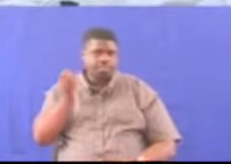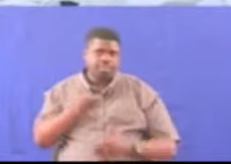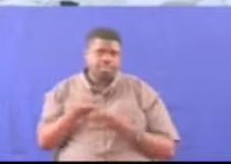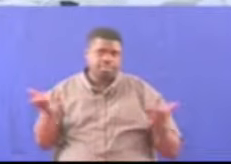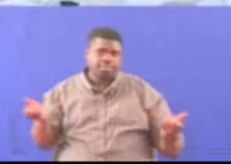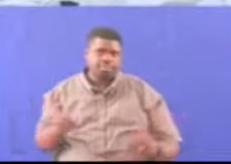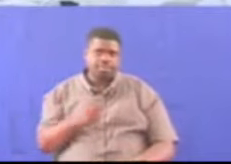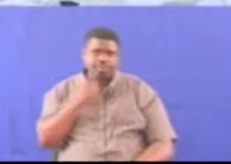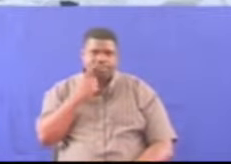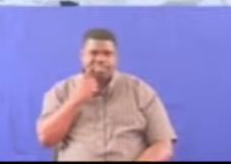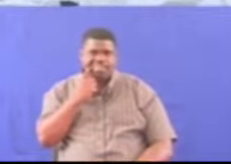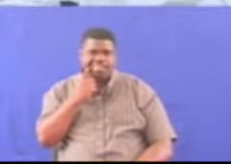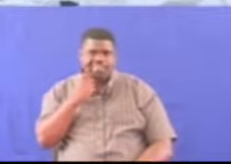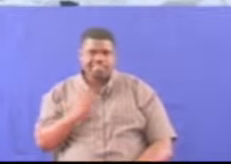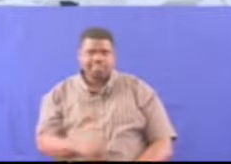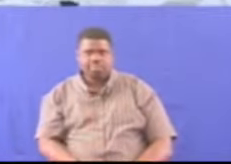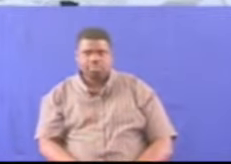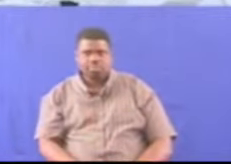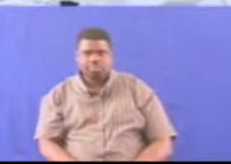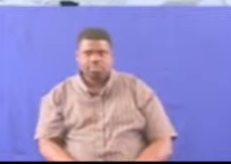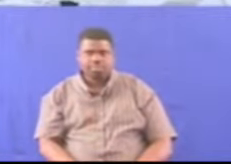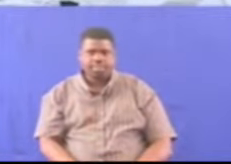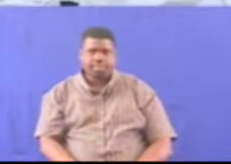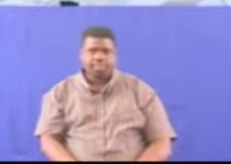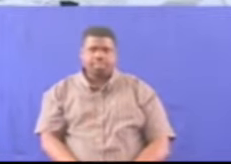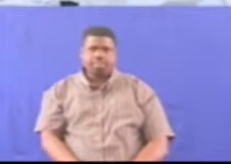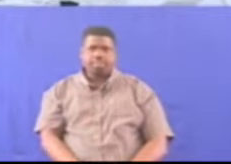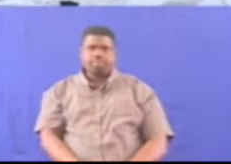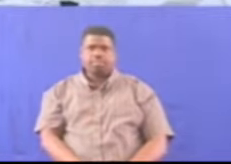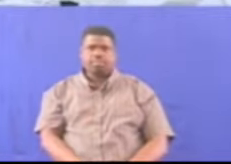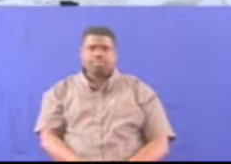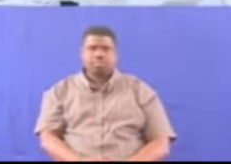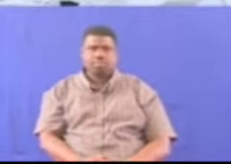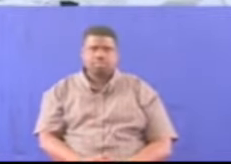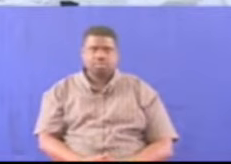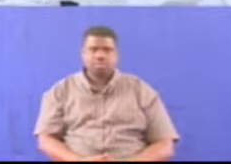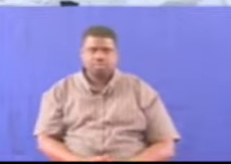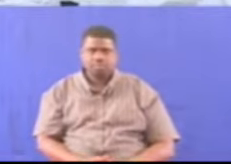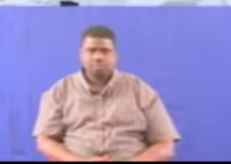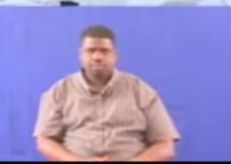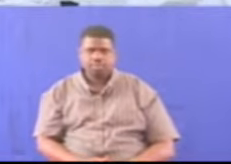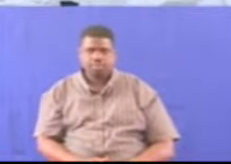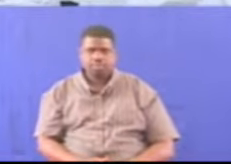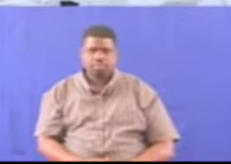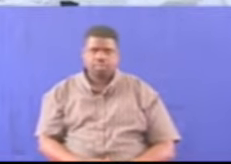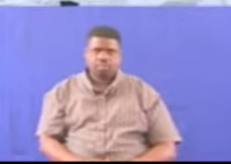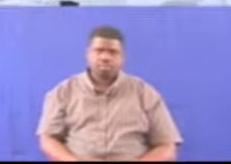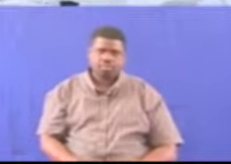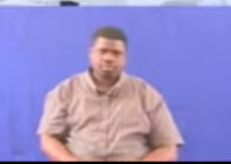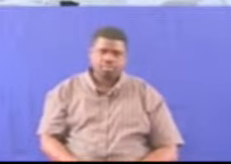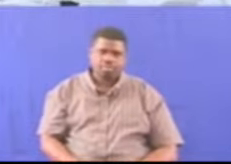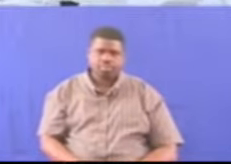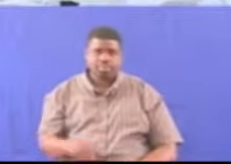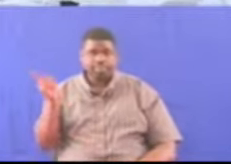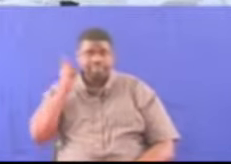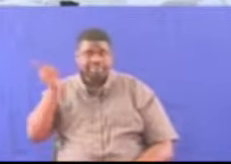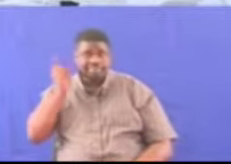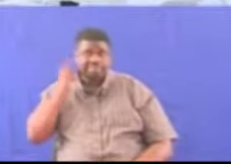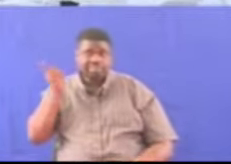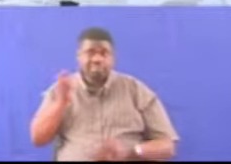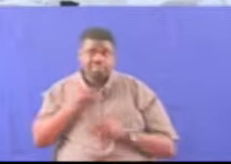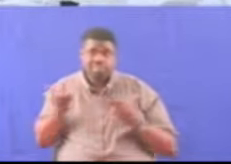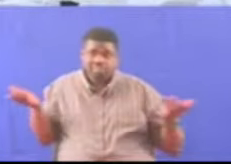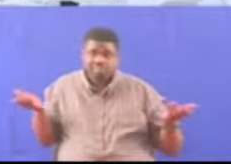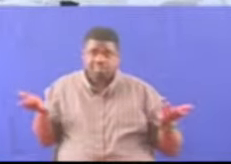pia yupo mwenyekiti, yupo meya wa jiji la Mbeya, na yupo mwenyekiti wa CCM wa wilaya ya Mbeya, pamoja